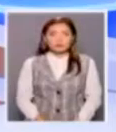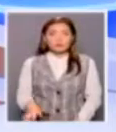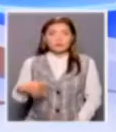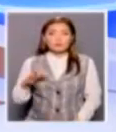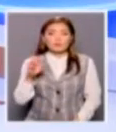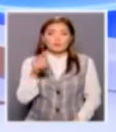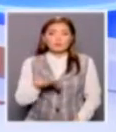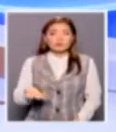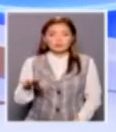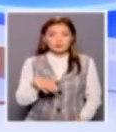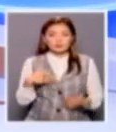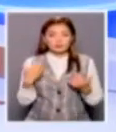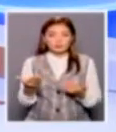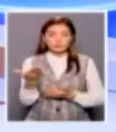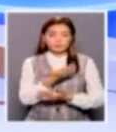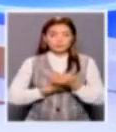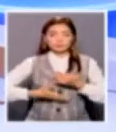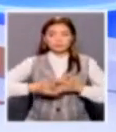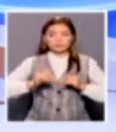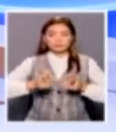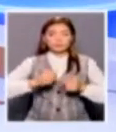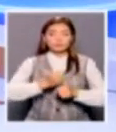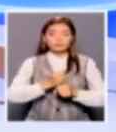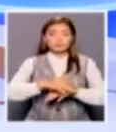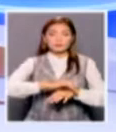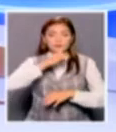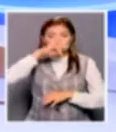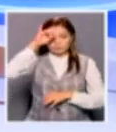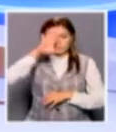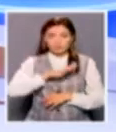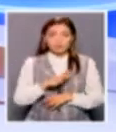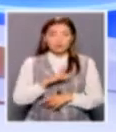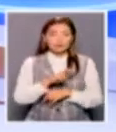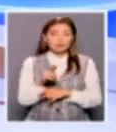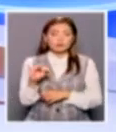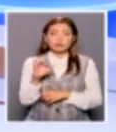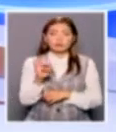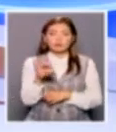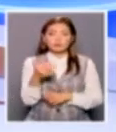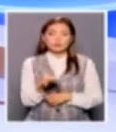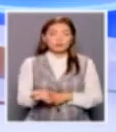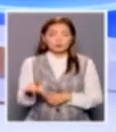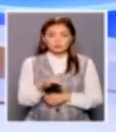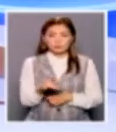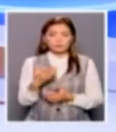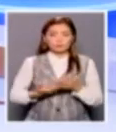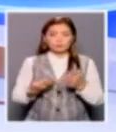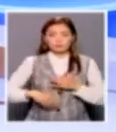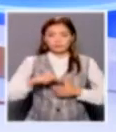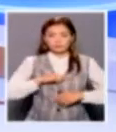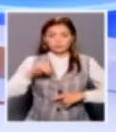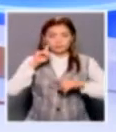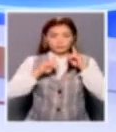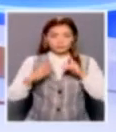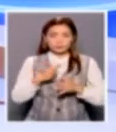Представители областного совета общественного согласия при Ассамблее народа Казахстана посетили Исатайский район и провели выездное